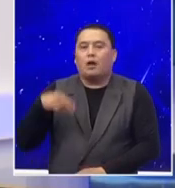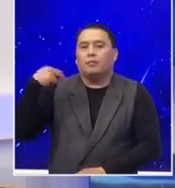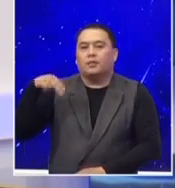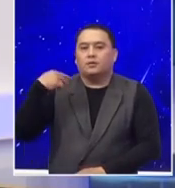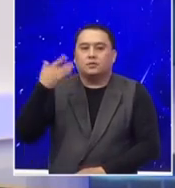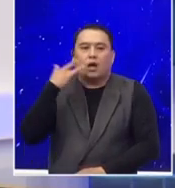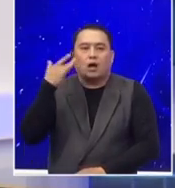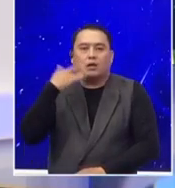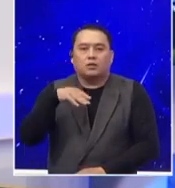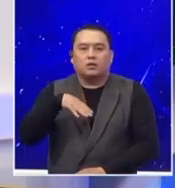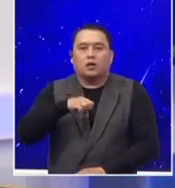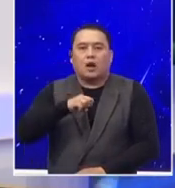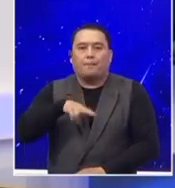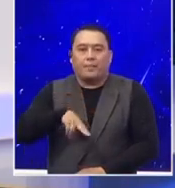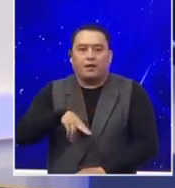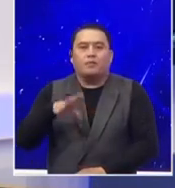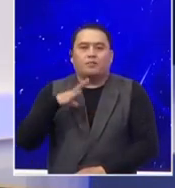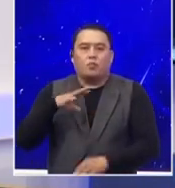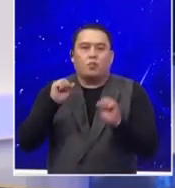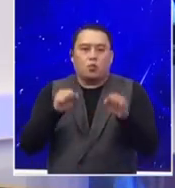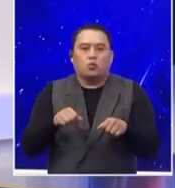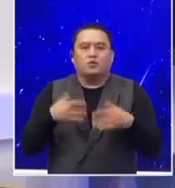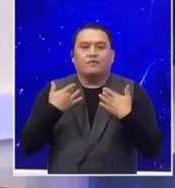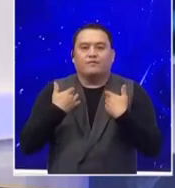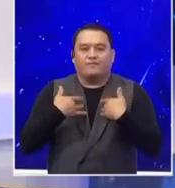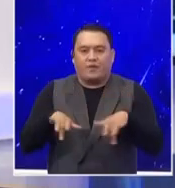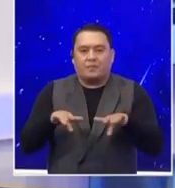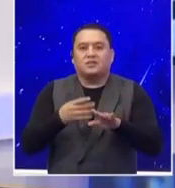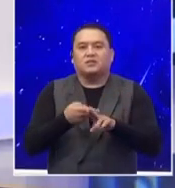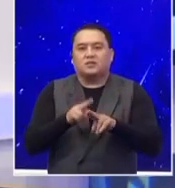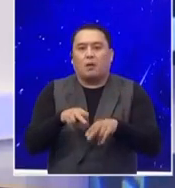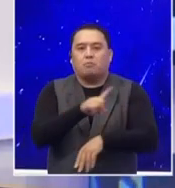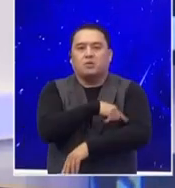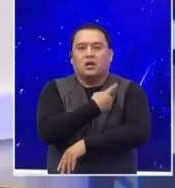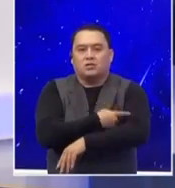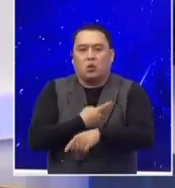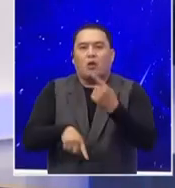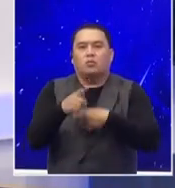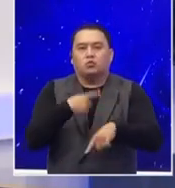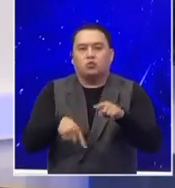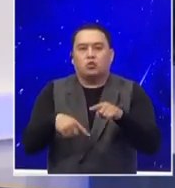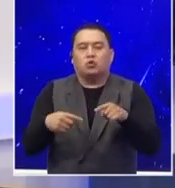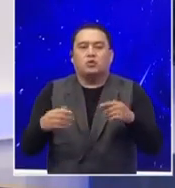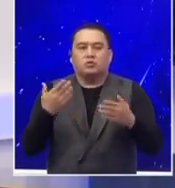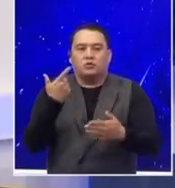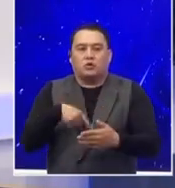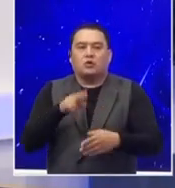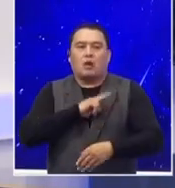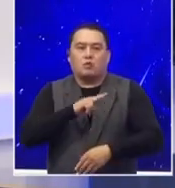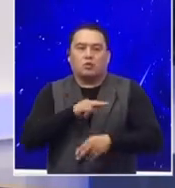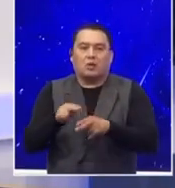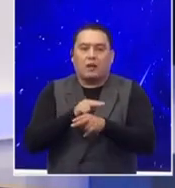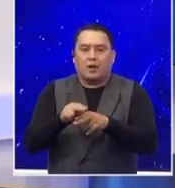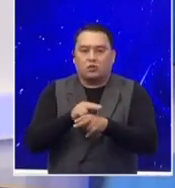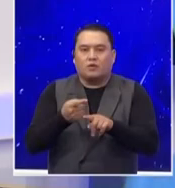Президент США Дональд Трамп может быть выписан из больницы уже в понедельник, после чего вернется в Белый дом, где продолжит